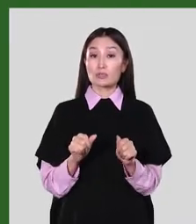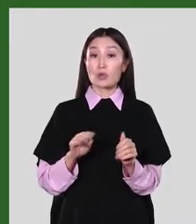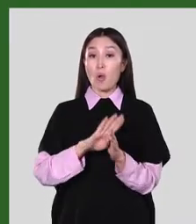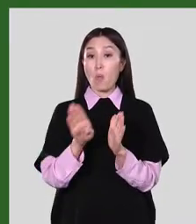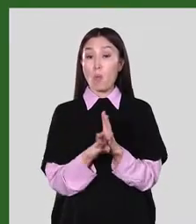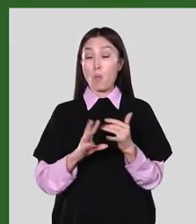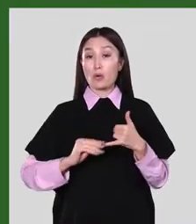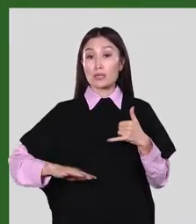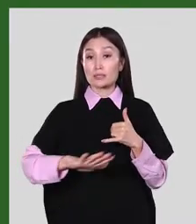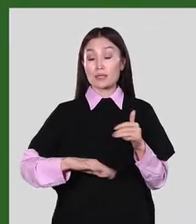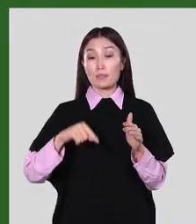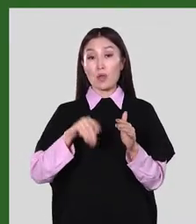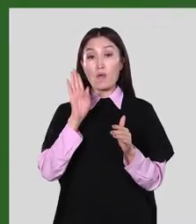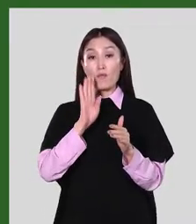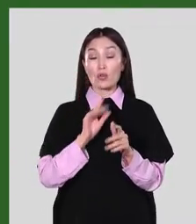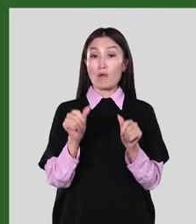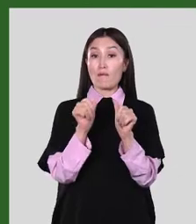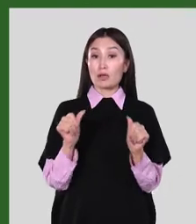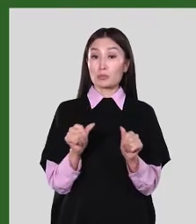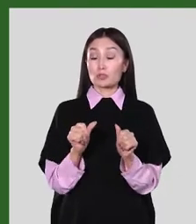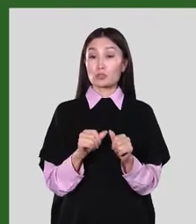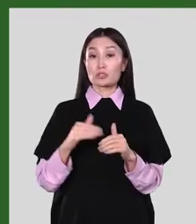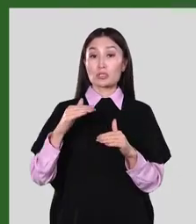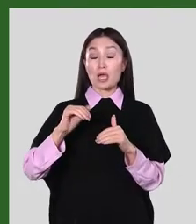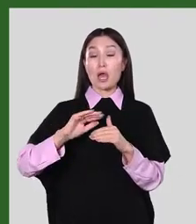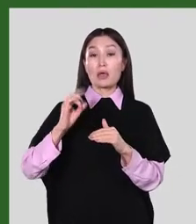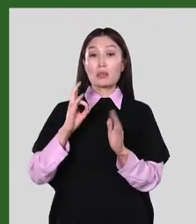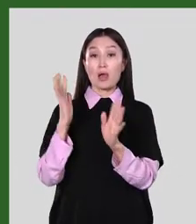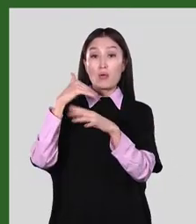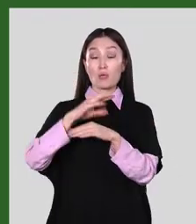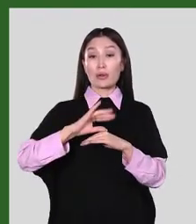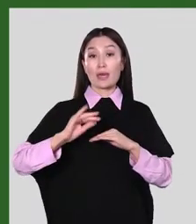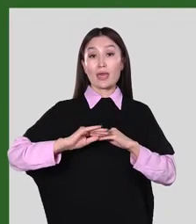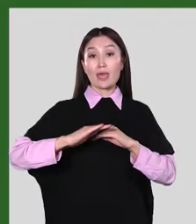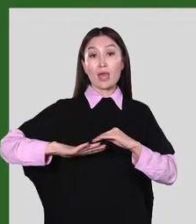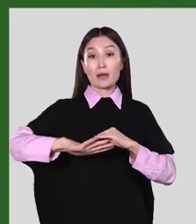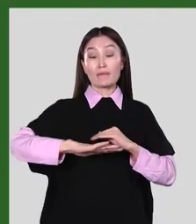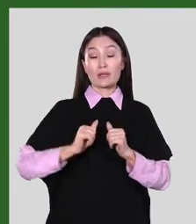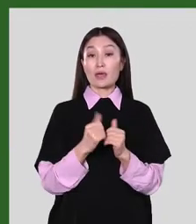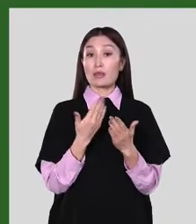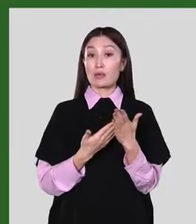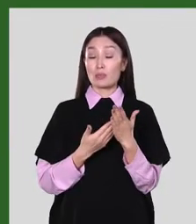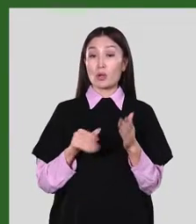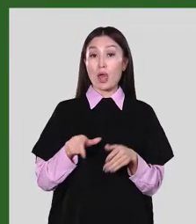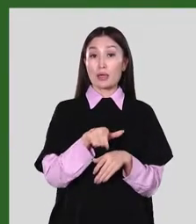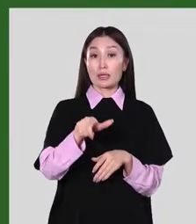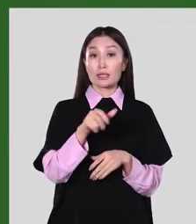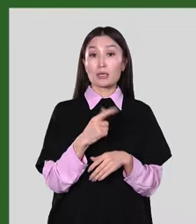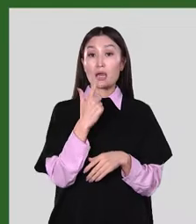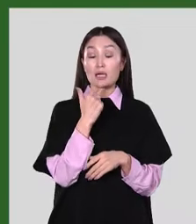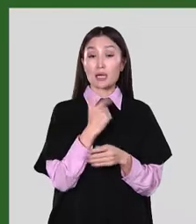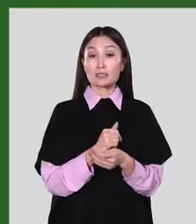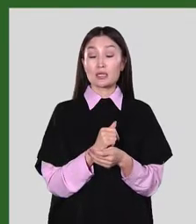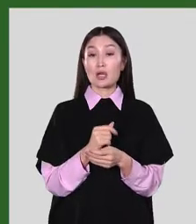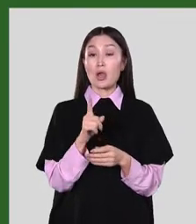возрастает в реках формирующихся предгорьях и на равнинах например у реки красную